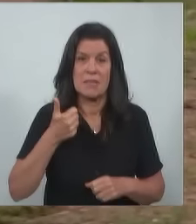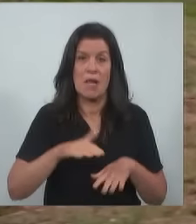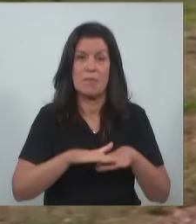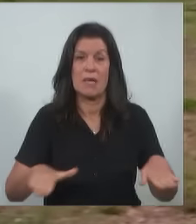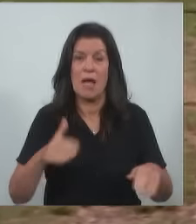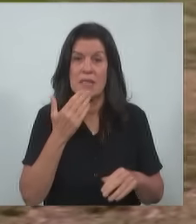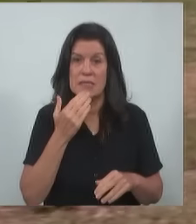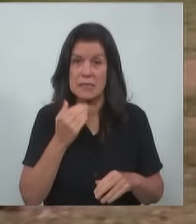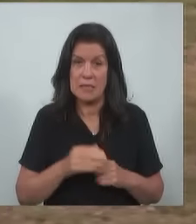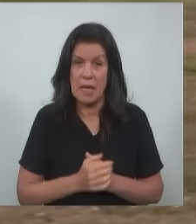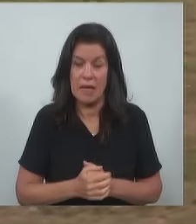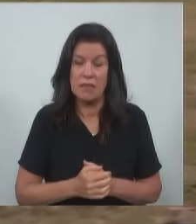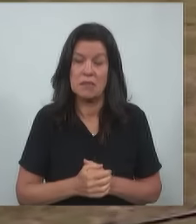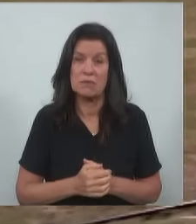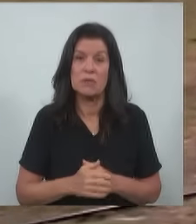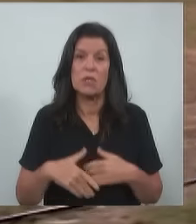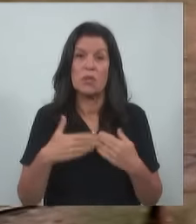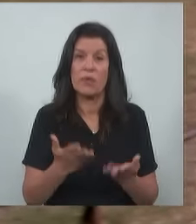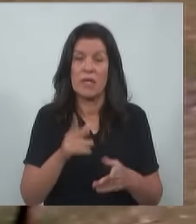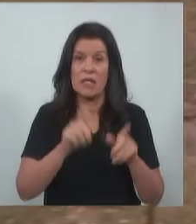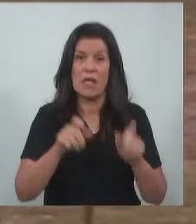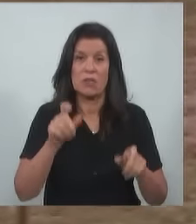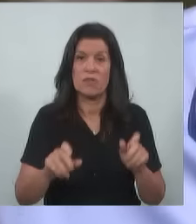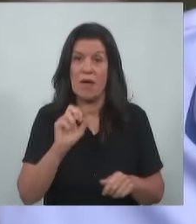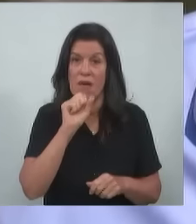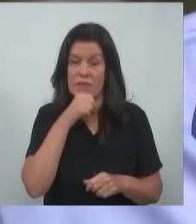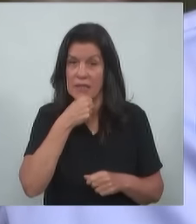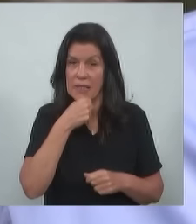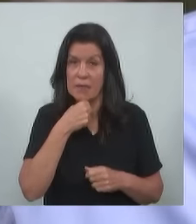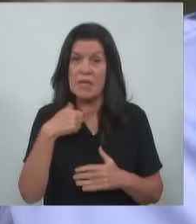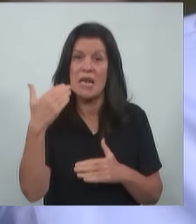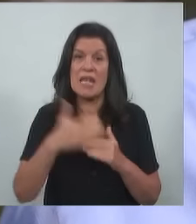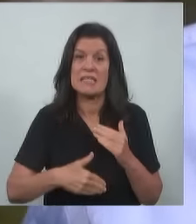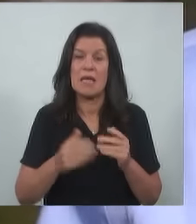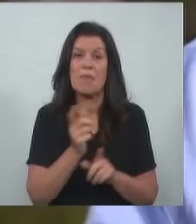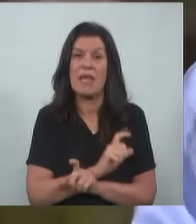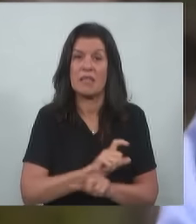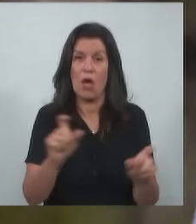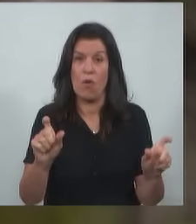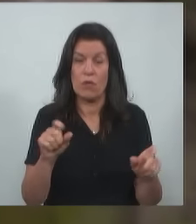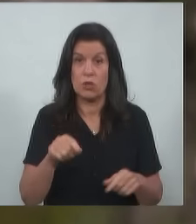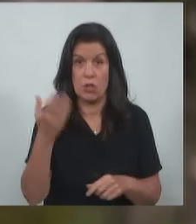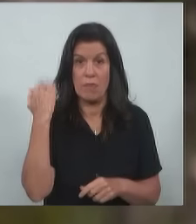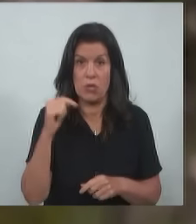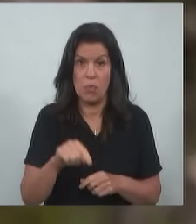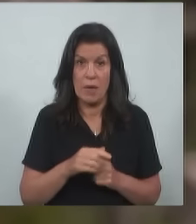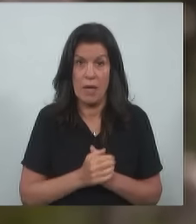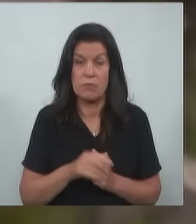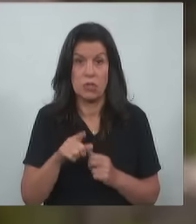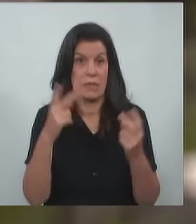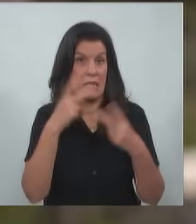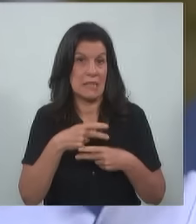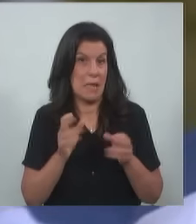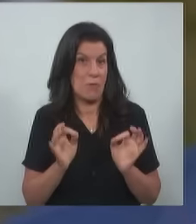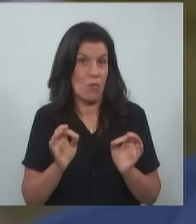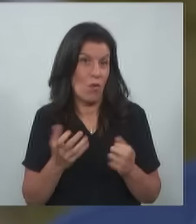לתושבים הוותיקים לסיים את סגת החובות שהם היו שרויים בהם, שזה הסדר ייחודי לאדם מהיישוב. אין את